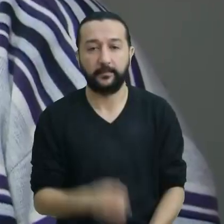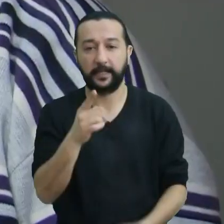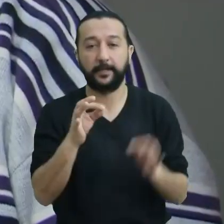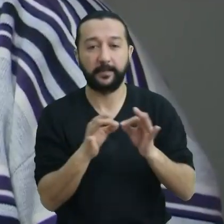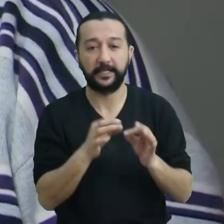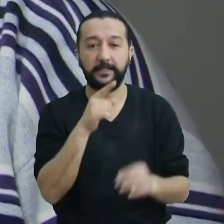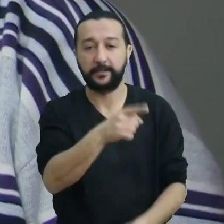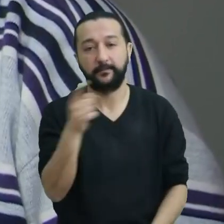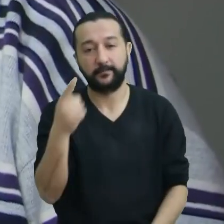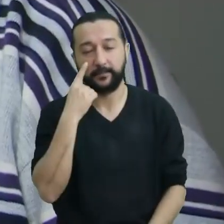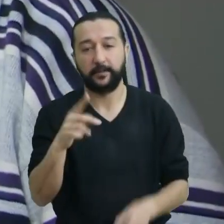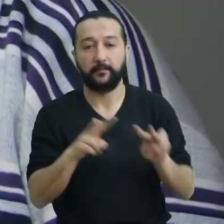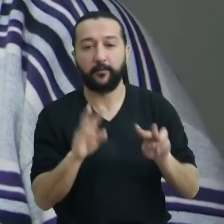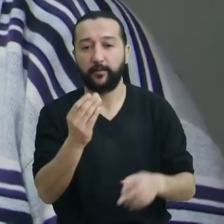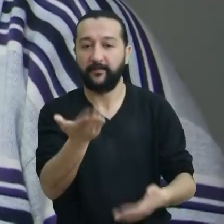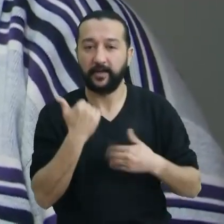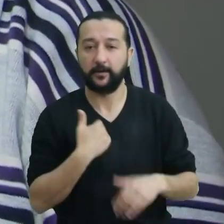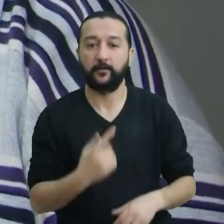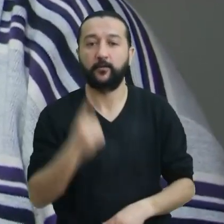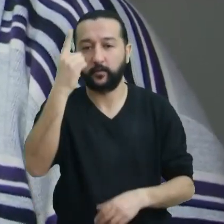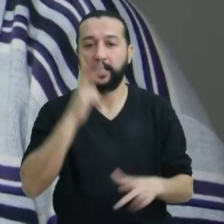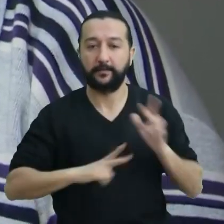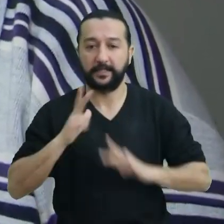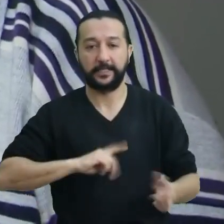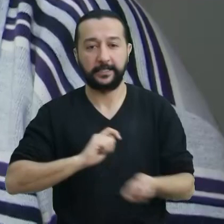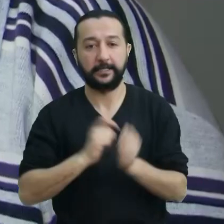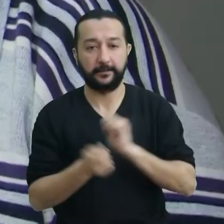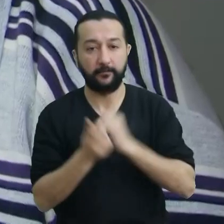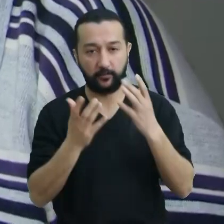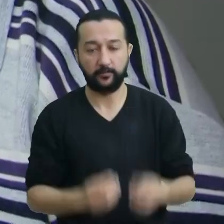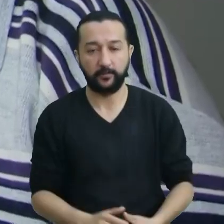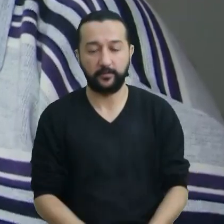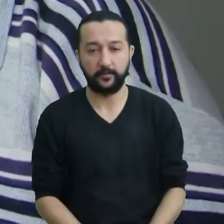Biricik, hadi sen Mahmut Kemal'i ver, ben yukarıda odada üstünü değiştireyim, oldu mu?